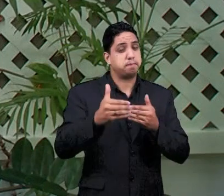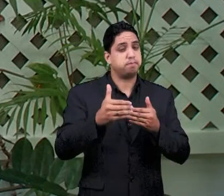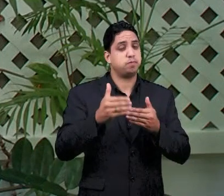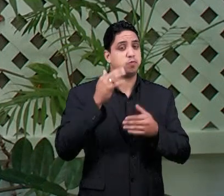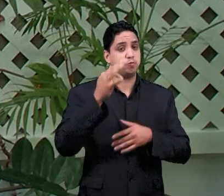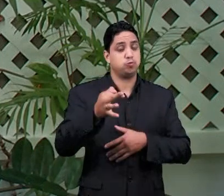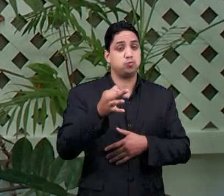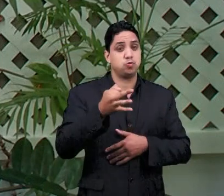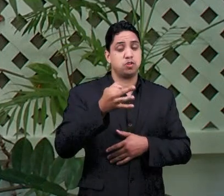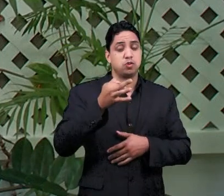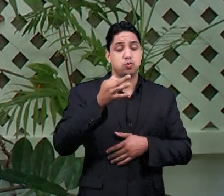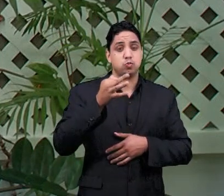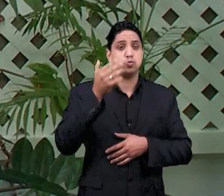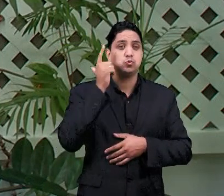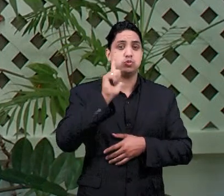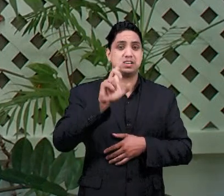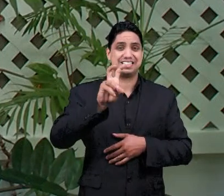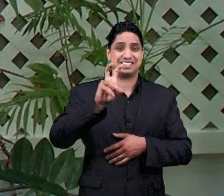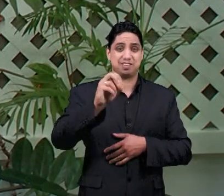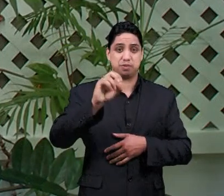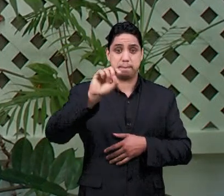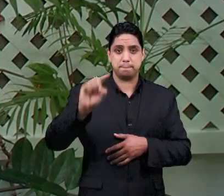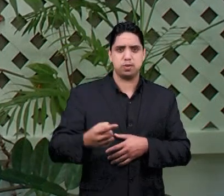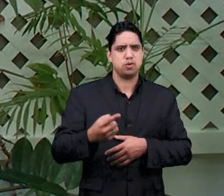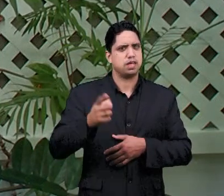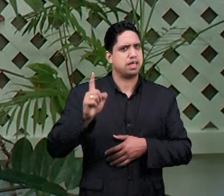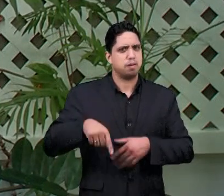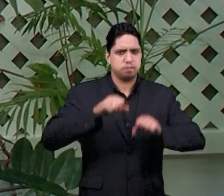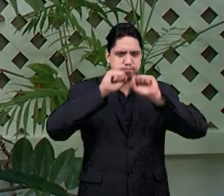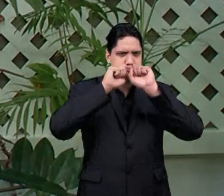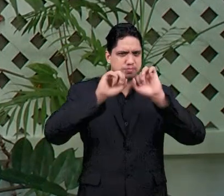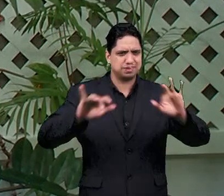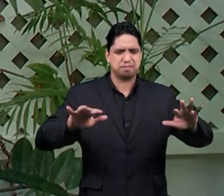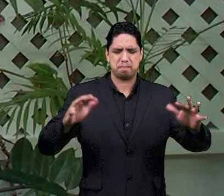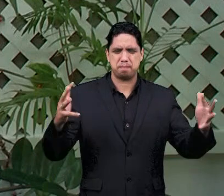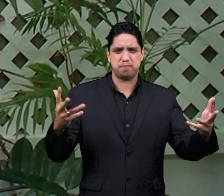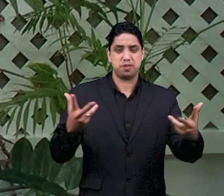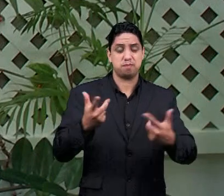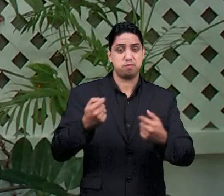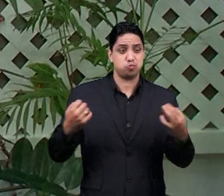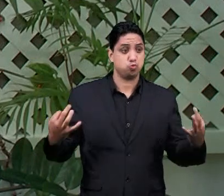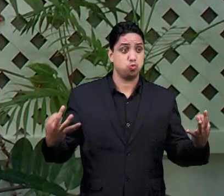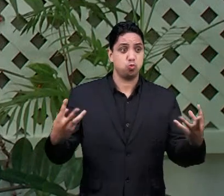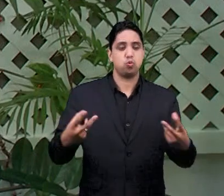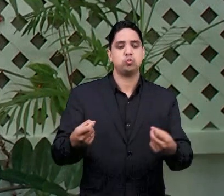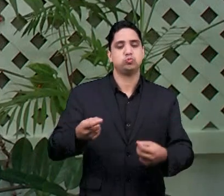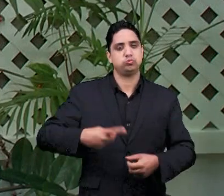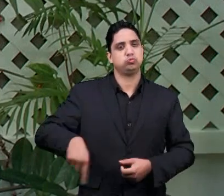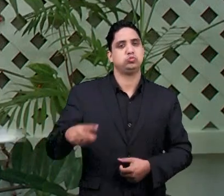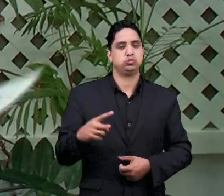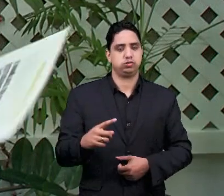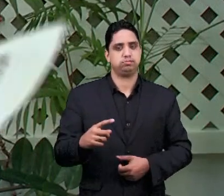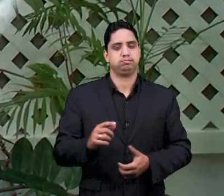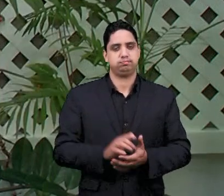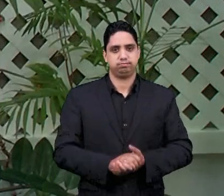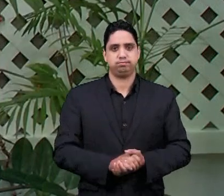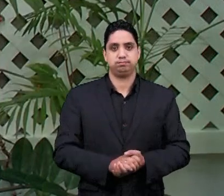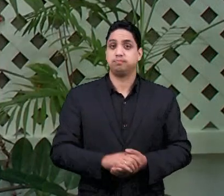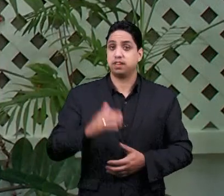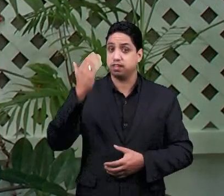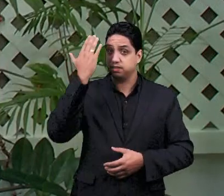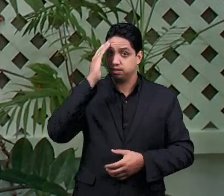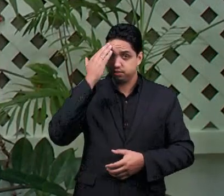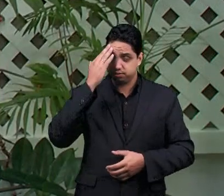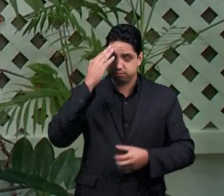000, parce que c'est une grande bénédiction pour nous tous. Nous allons donc, ceci